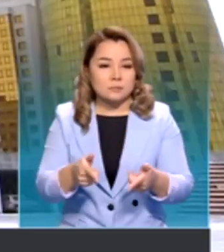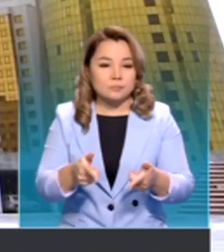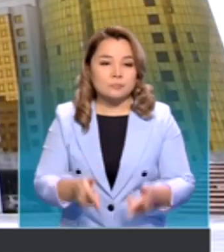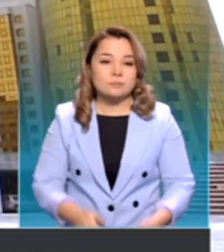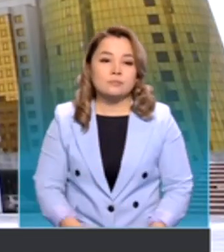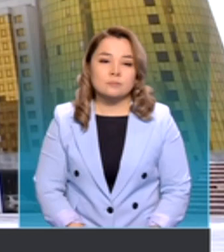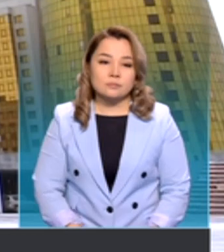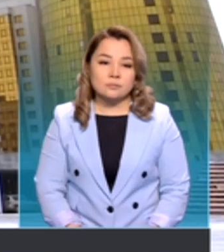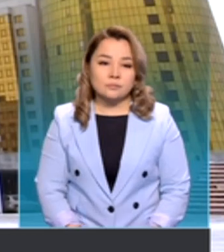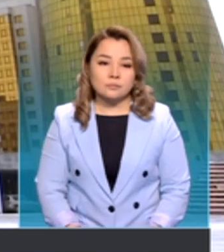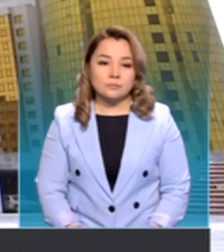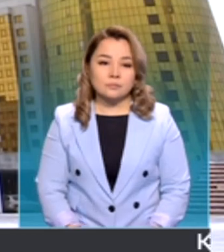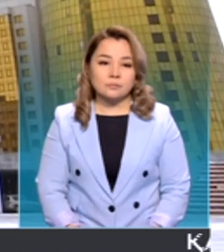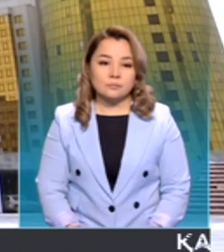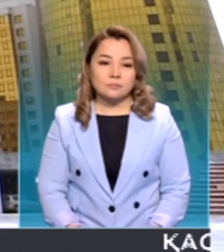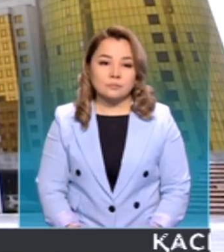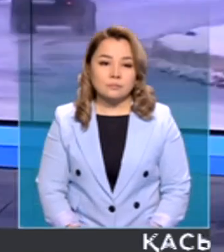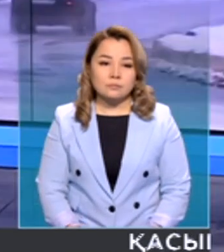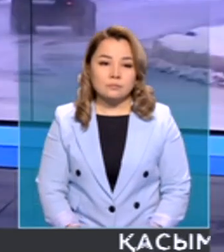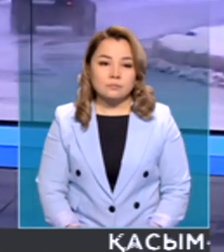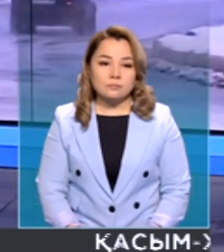Ботагөз Қайырбекова, Ұлттық арна.